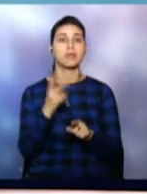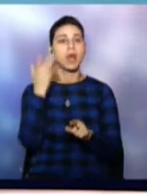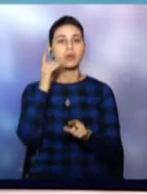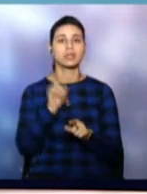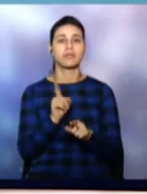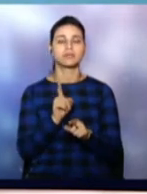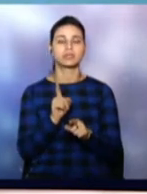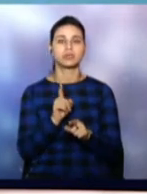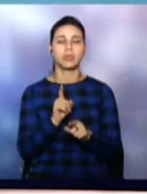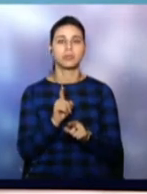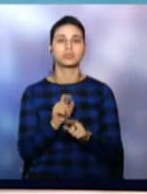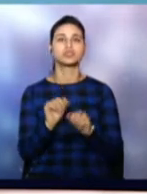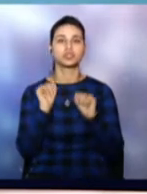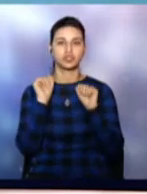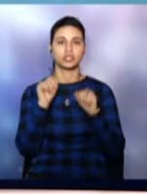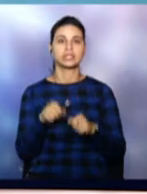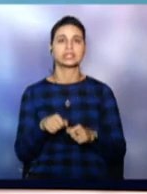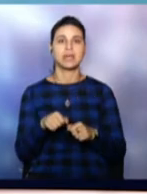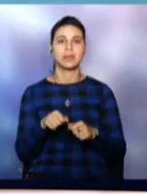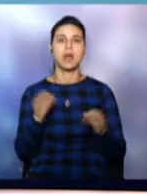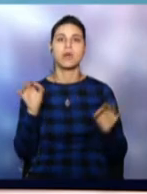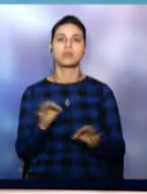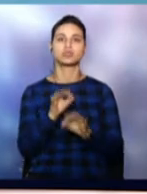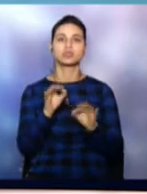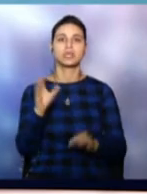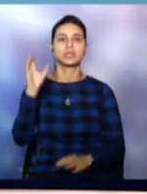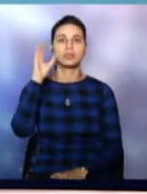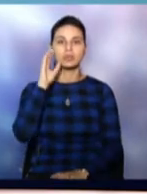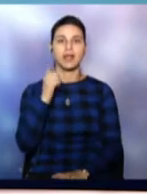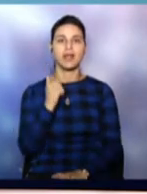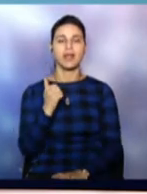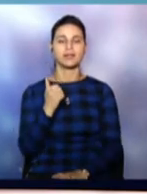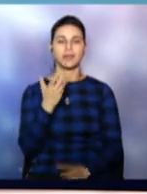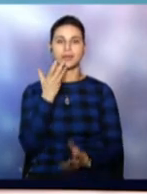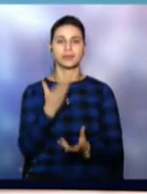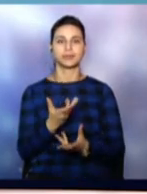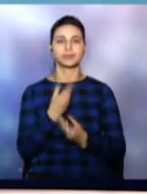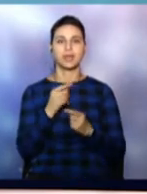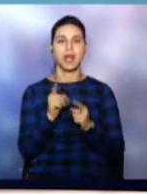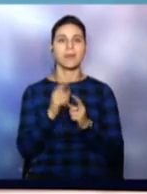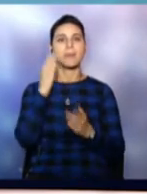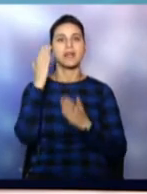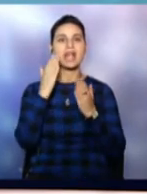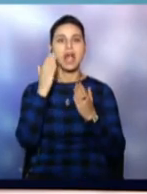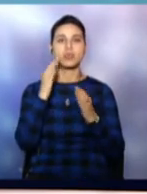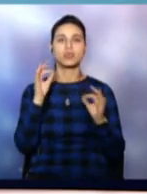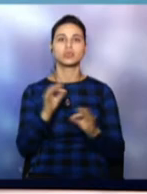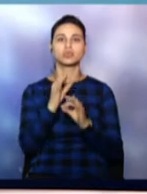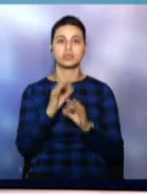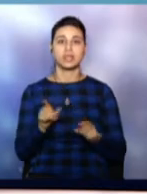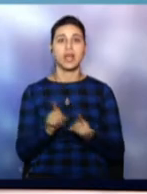დაგვავიწყდეს რომ შეიძლება მუსიკას მოუსმინოთ, ხალისიანს, რომელიც თქვა ასევე იმოქმედებს ჩვენზე